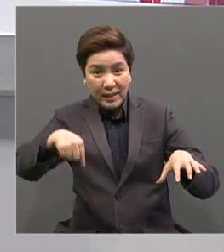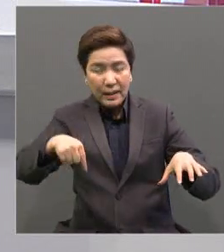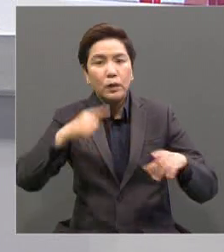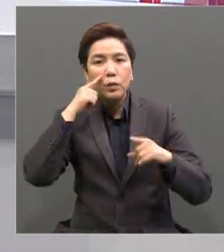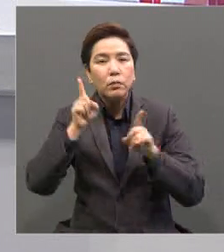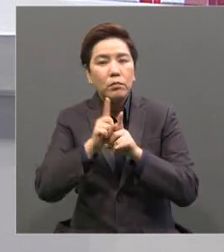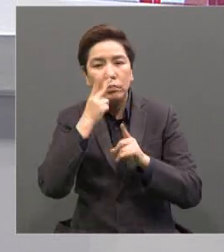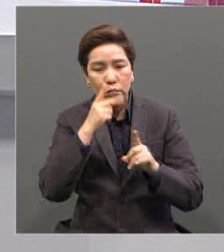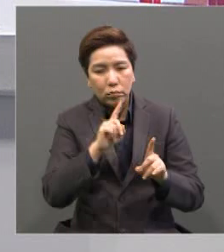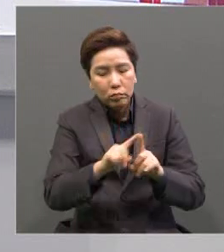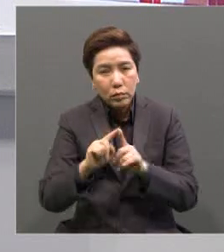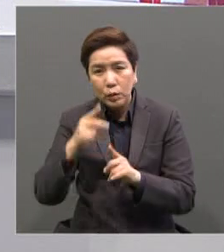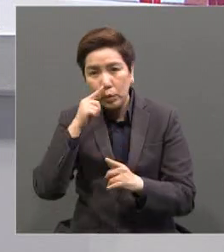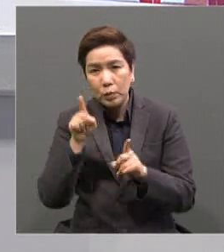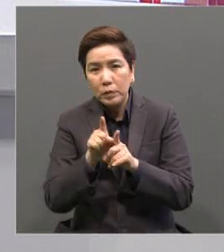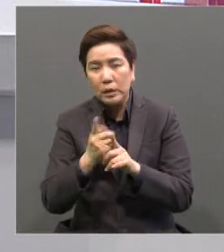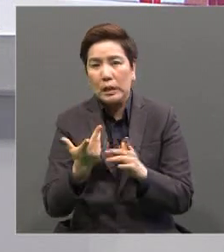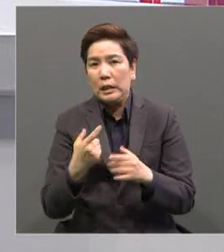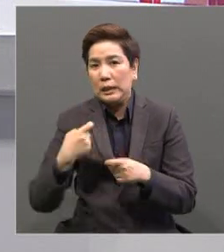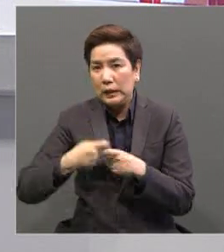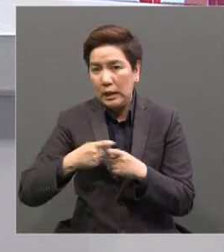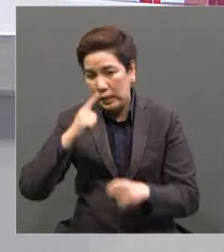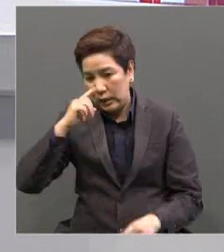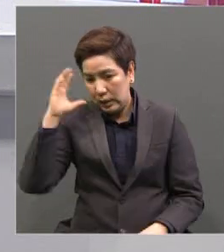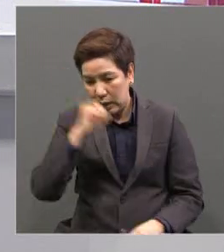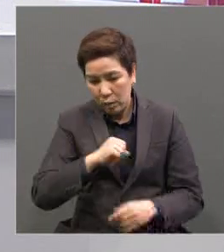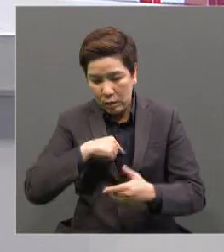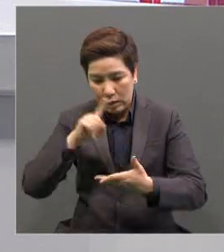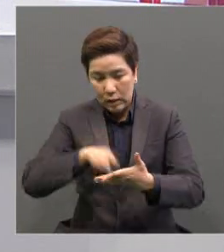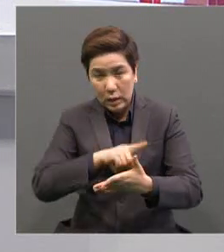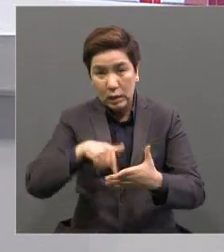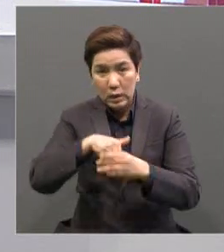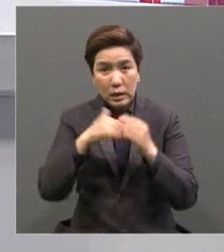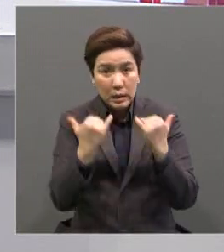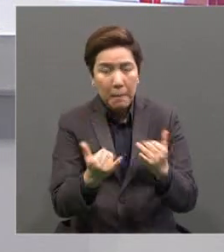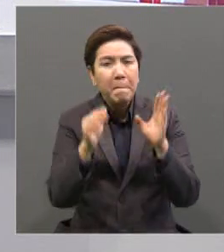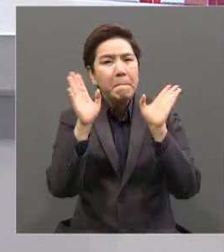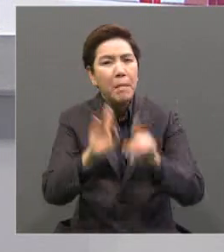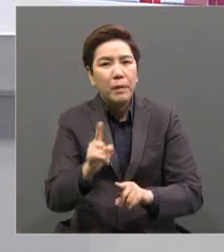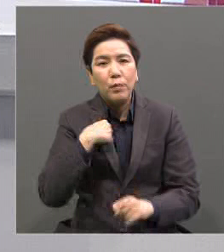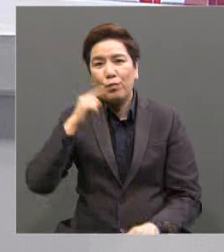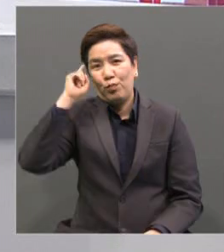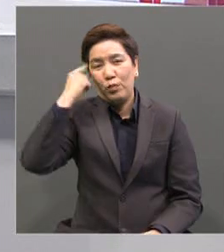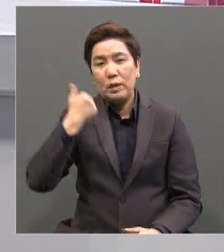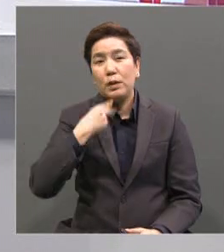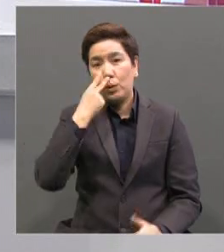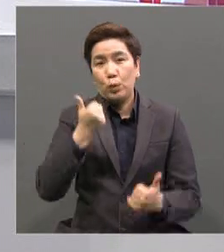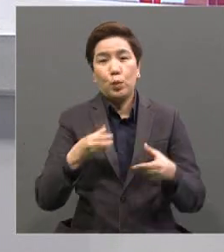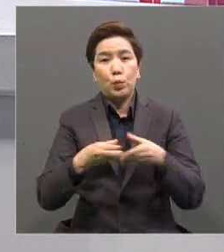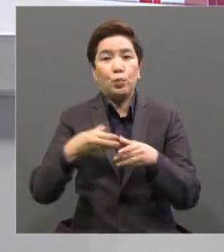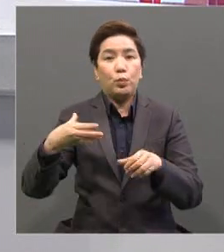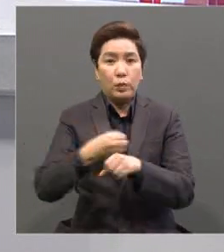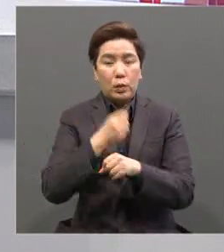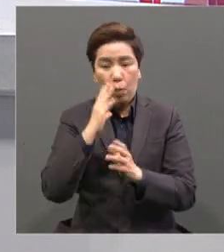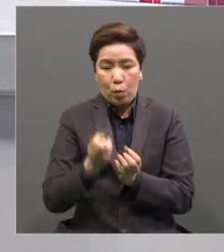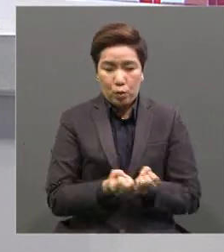ปัจจัยหลายๆอย่างก็เรียกได้ว่ายากที่จะคาดเดา ว่าการเลือกตั้งในครั้งนี้เนี่ยจะออกมาในทิศทางใดนะครับโดยในวันนี้พรรคการเมืองต่างๆเข